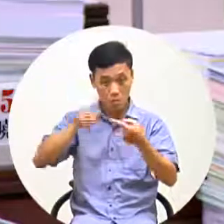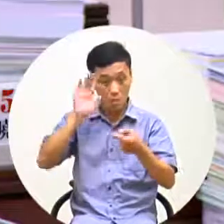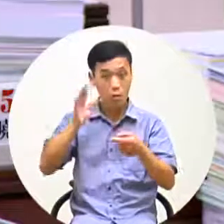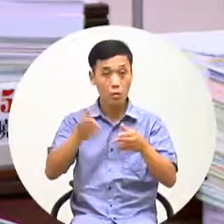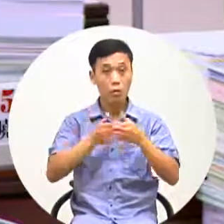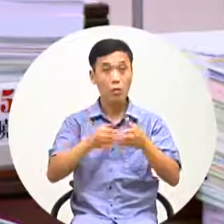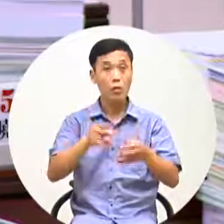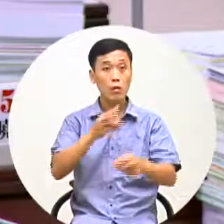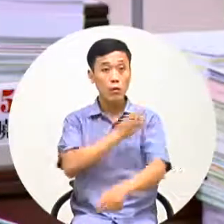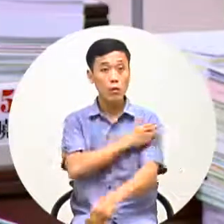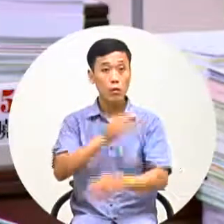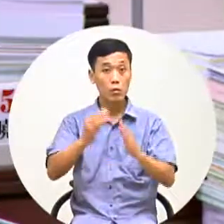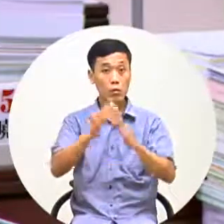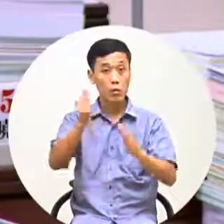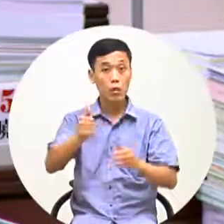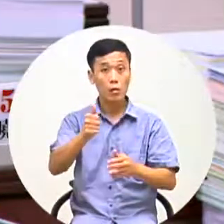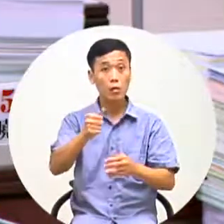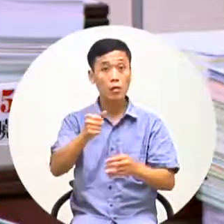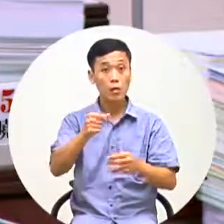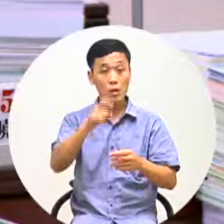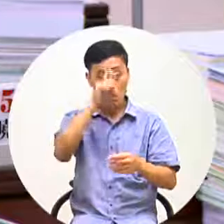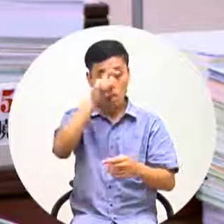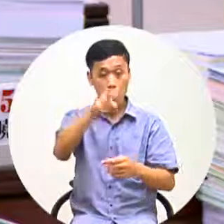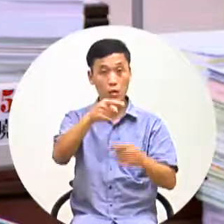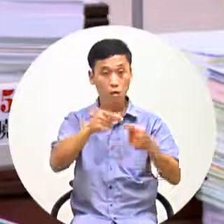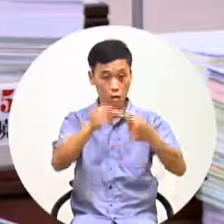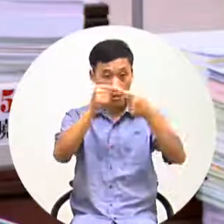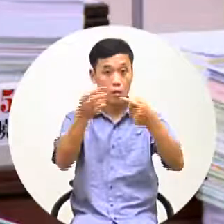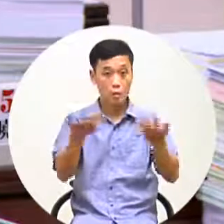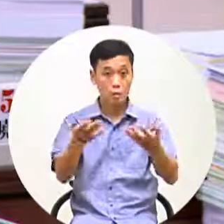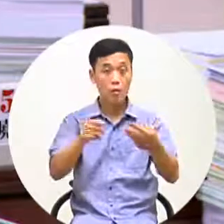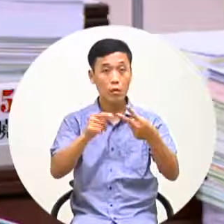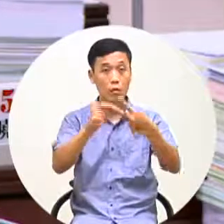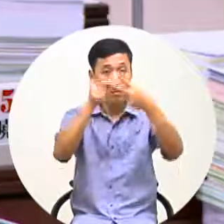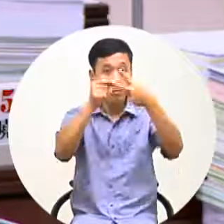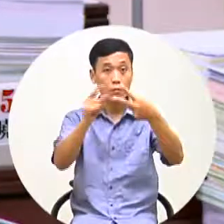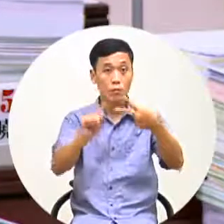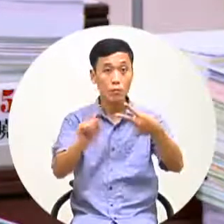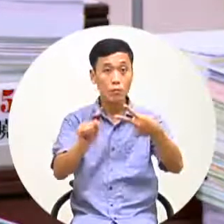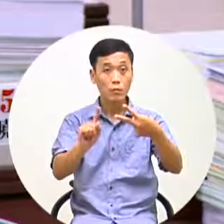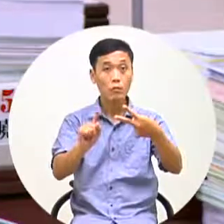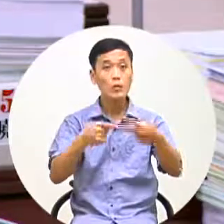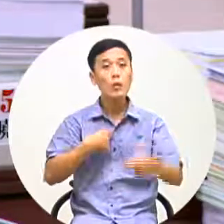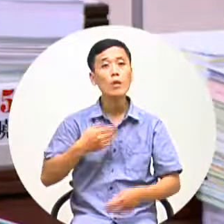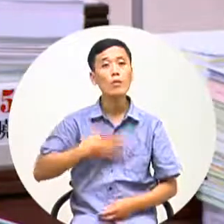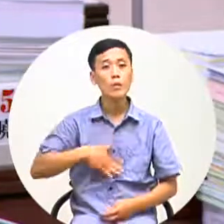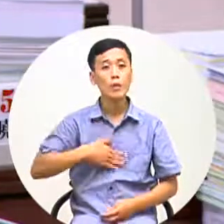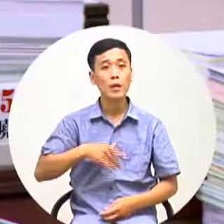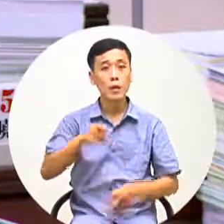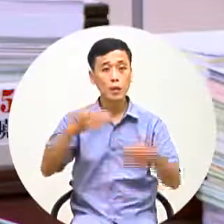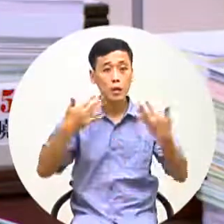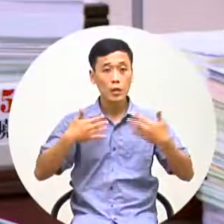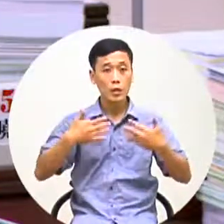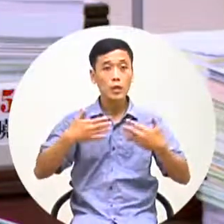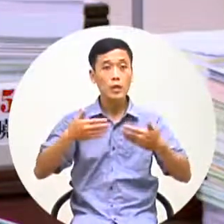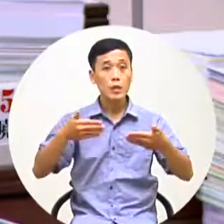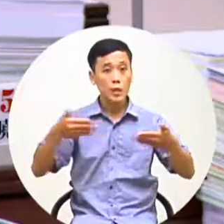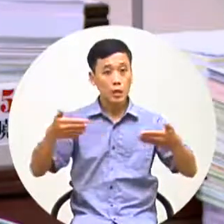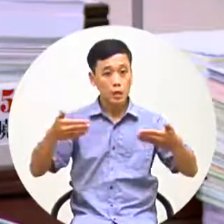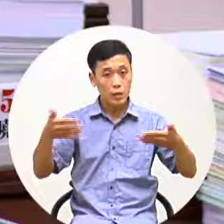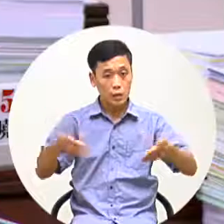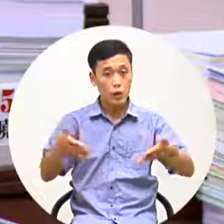用吼，拜托再第一点，第二点哦，我知道我们的新工处，那个赵局长你很有